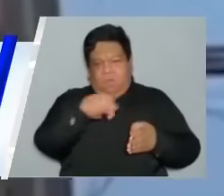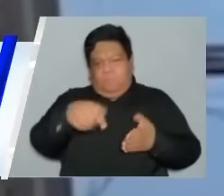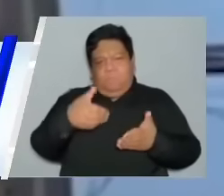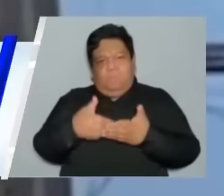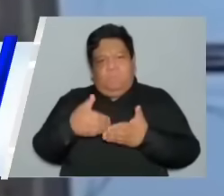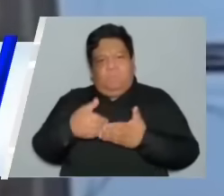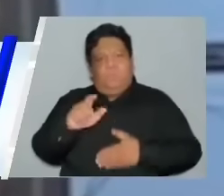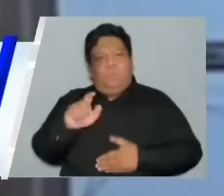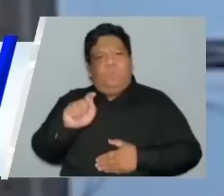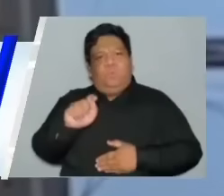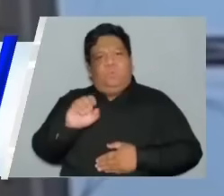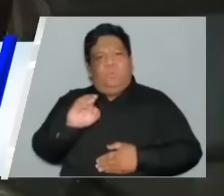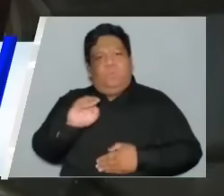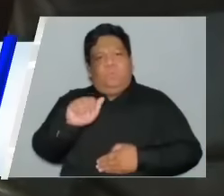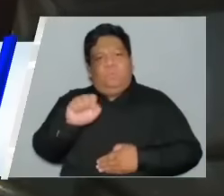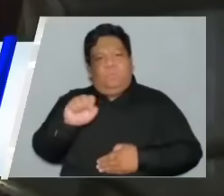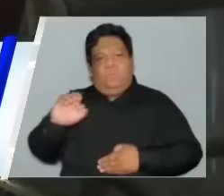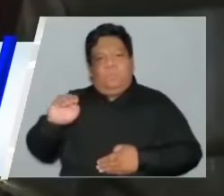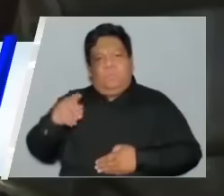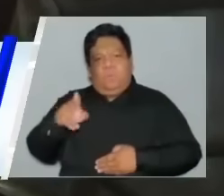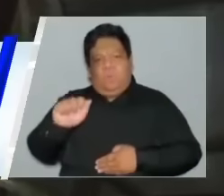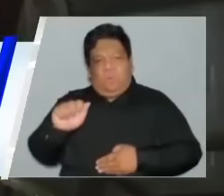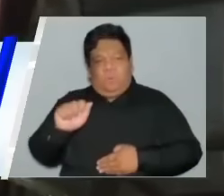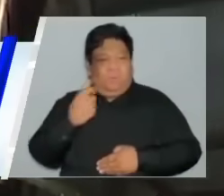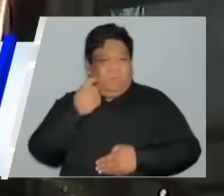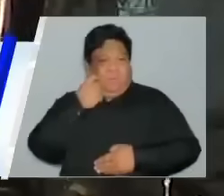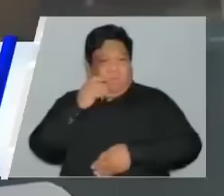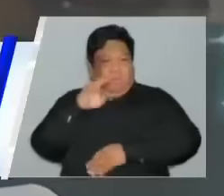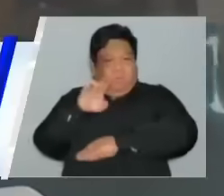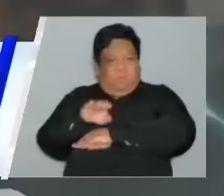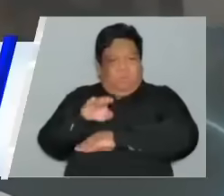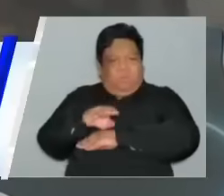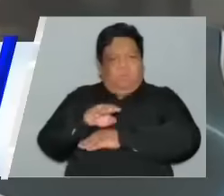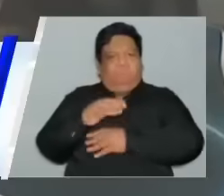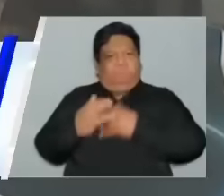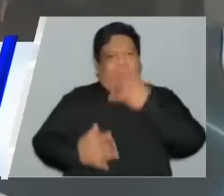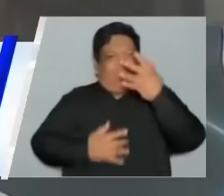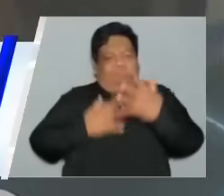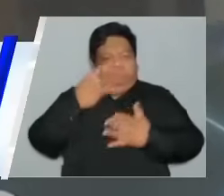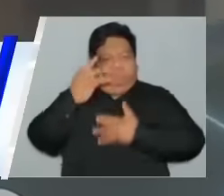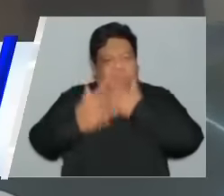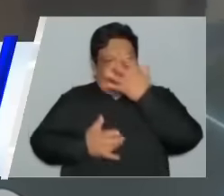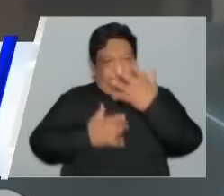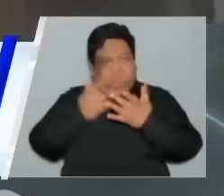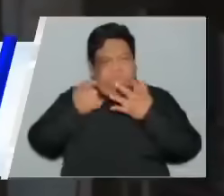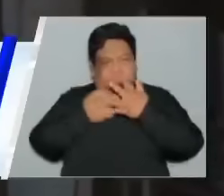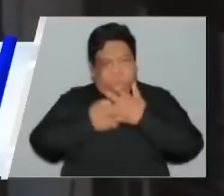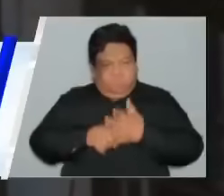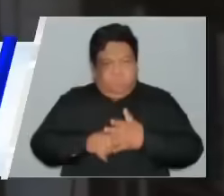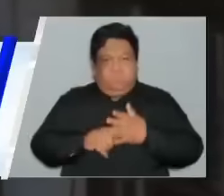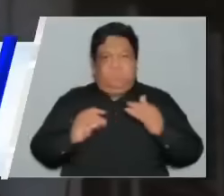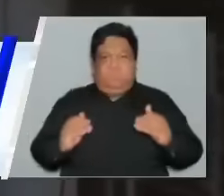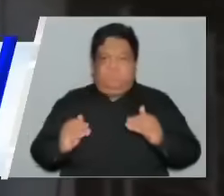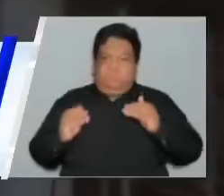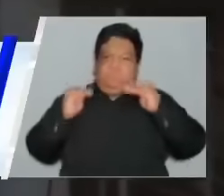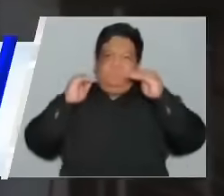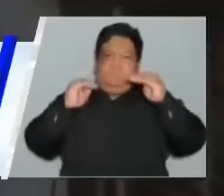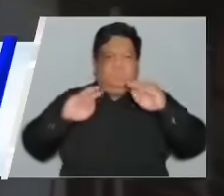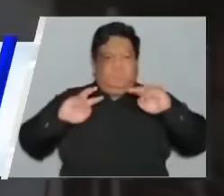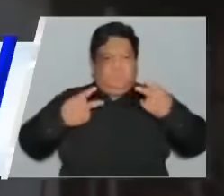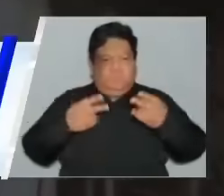ang sunog ng Bureau of Fire Protection. Ilang minuto lang ang lumipas, inakyat na ito sa ikalawang alarma. Balot